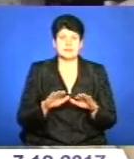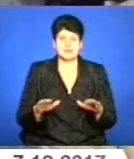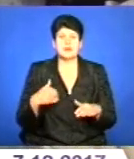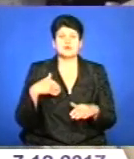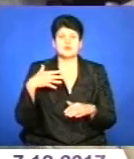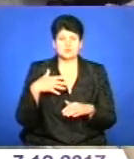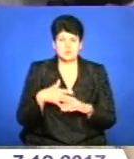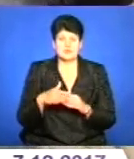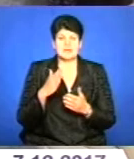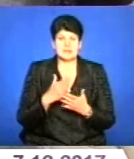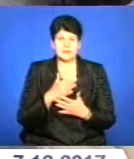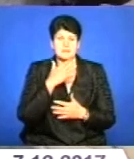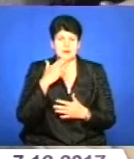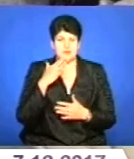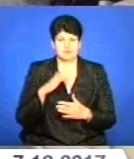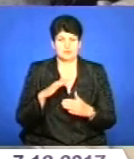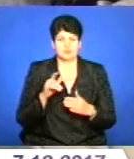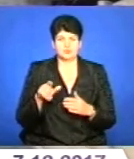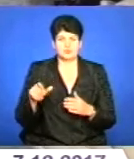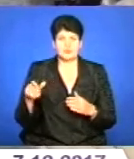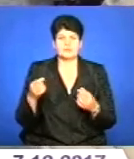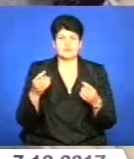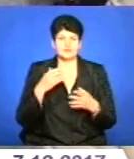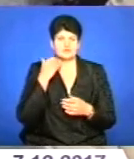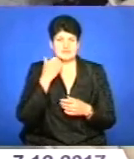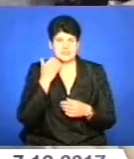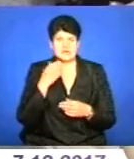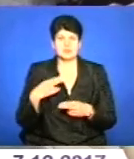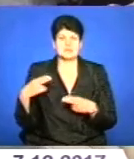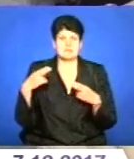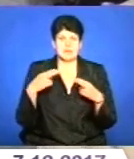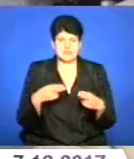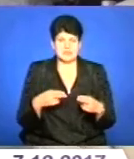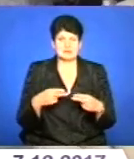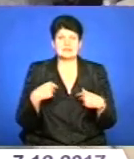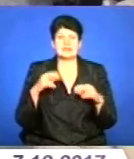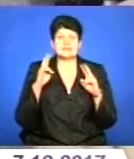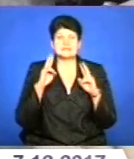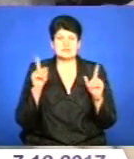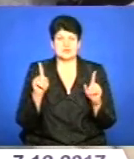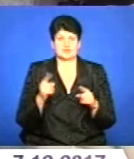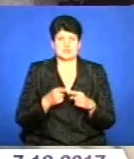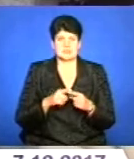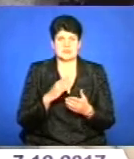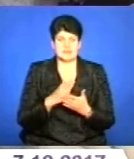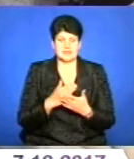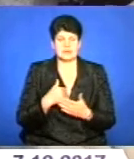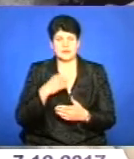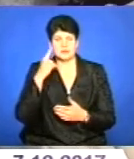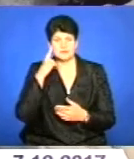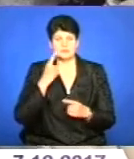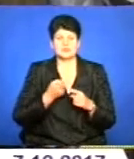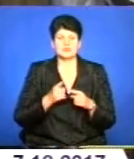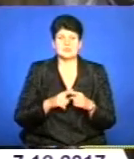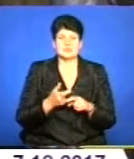розумію, і є такі багато людей, що просто встидаються ще приїхати і не знають, що таке є. То я думаю, що це